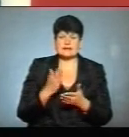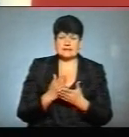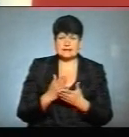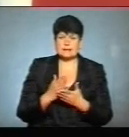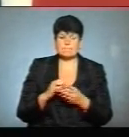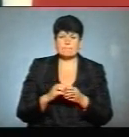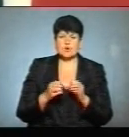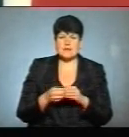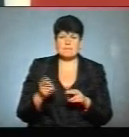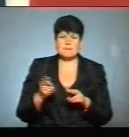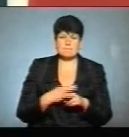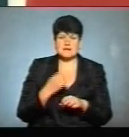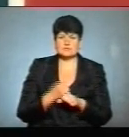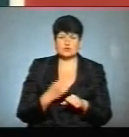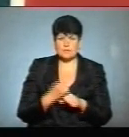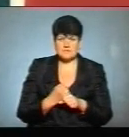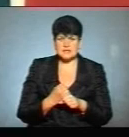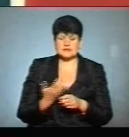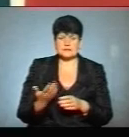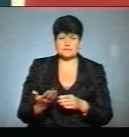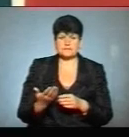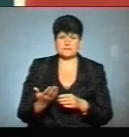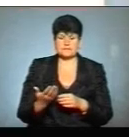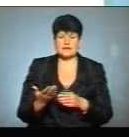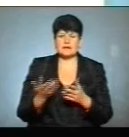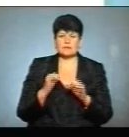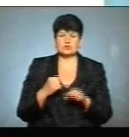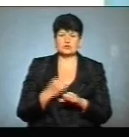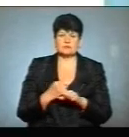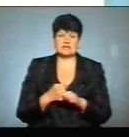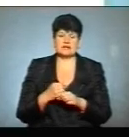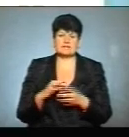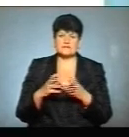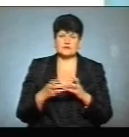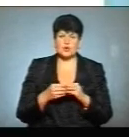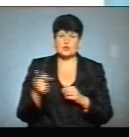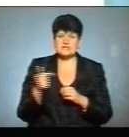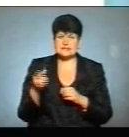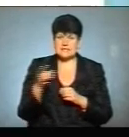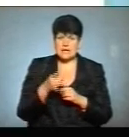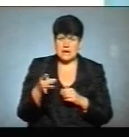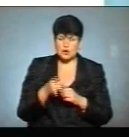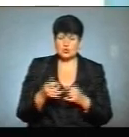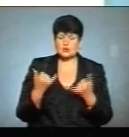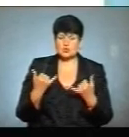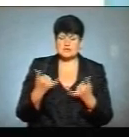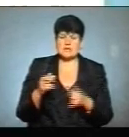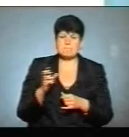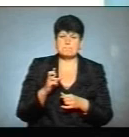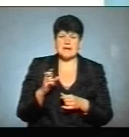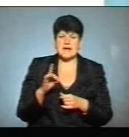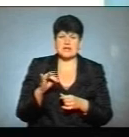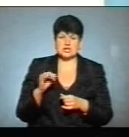саме безробіття найбільш загострена? Чи можна робити такі висновки? Найбільш загострене безробіття – це нас Гусятинський район на сьогодні, це Бережанський